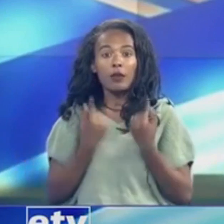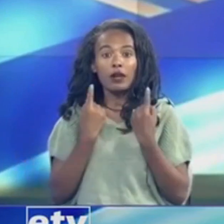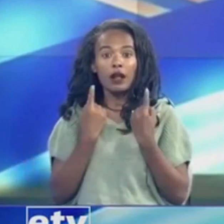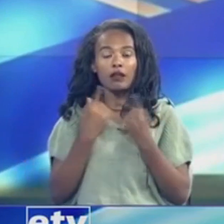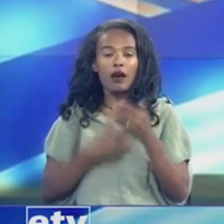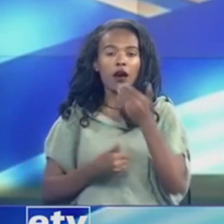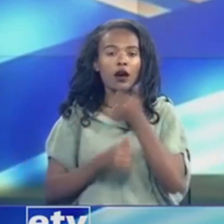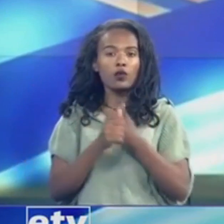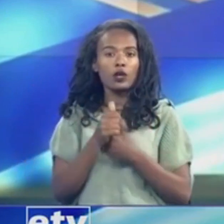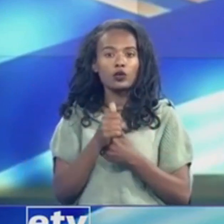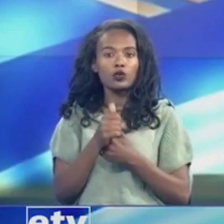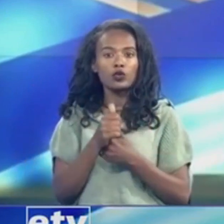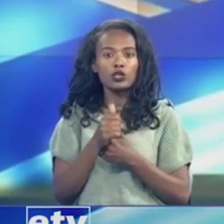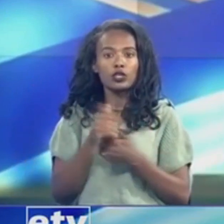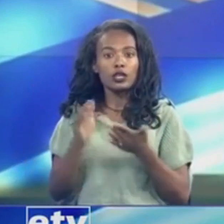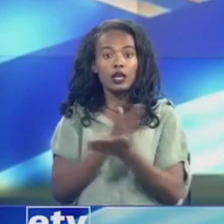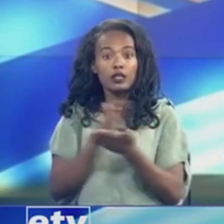አካል ጉዳተኞችን